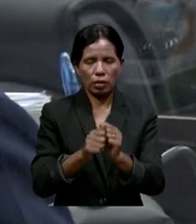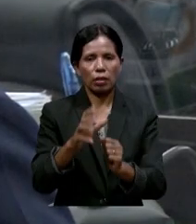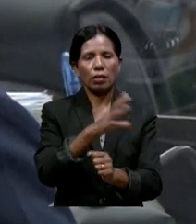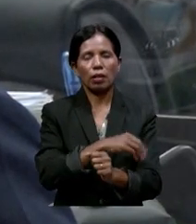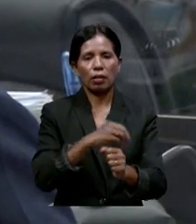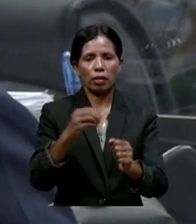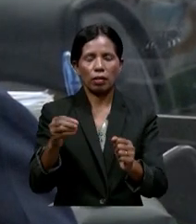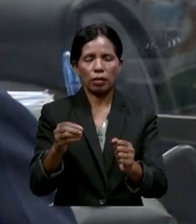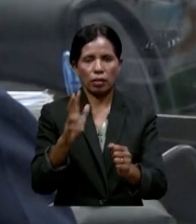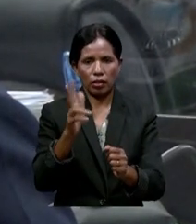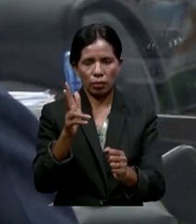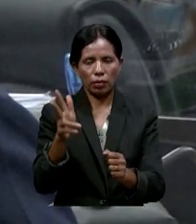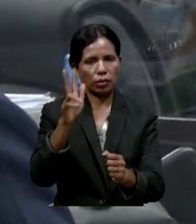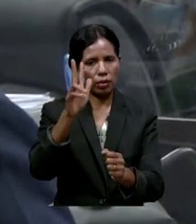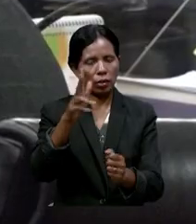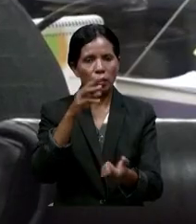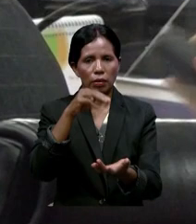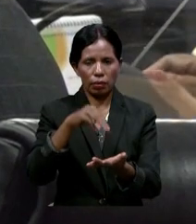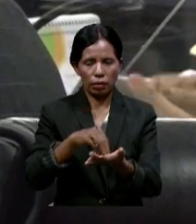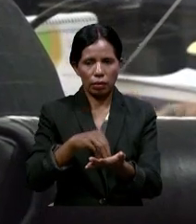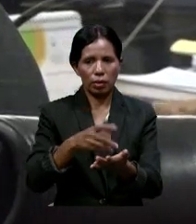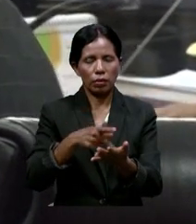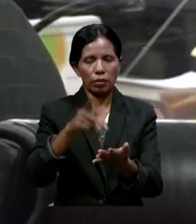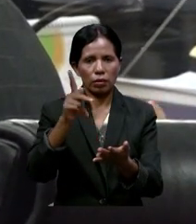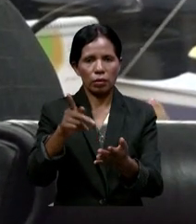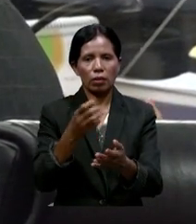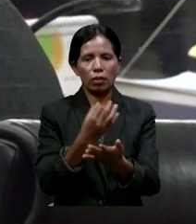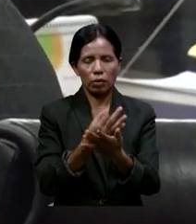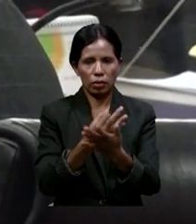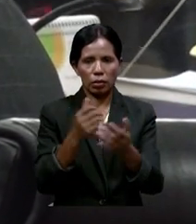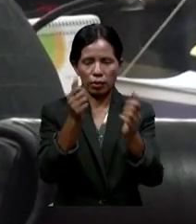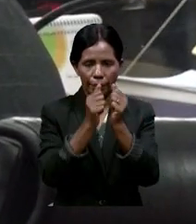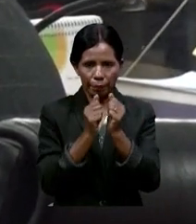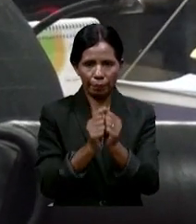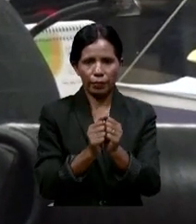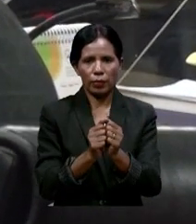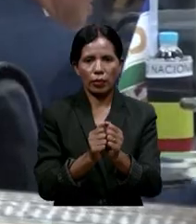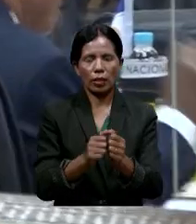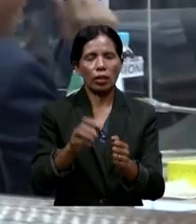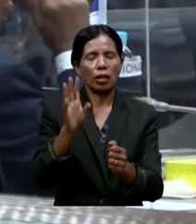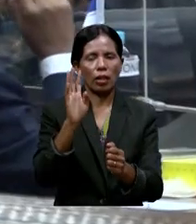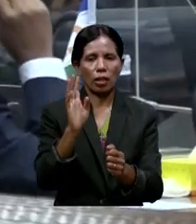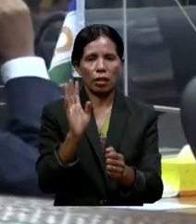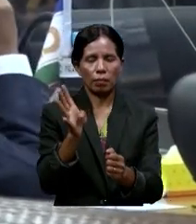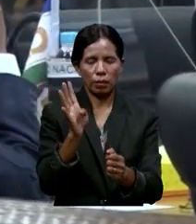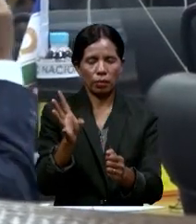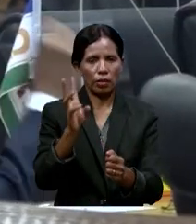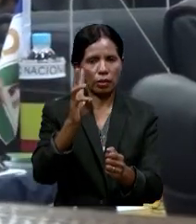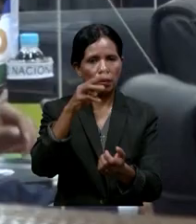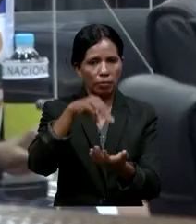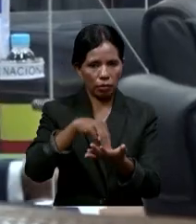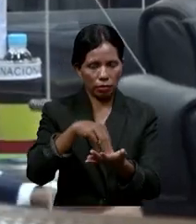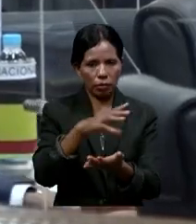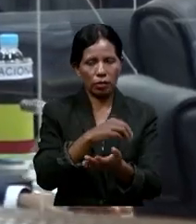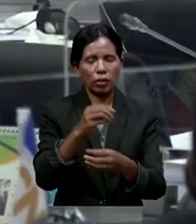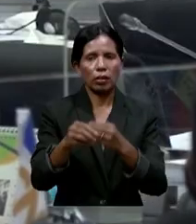americano tokon tolu resin tasa selektivu konsumu ho montante dolar americano tokong hatlu resin en resin no tasa